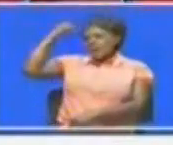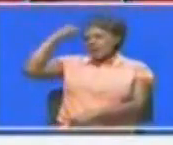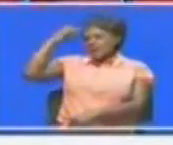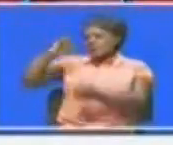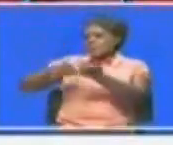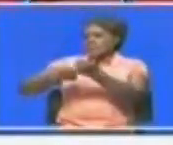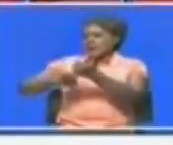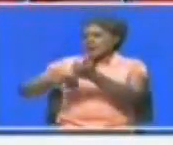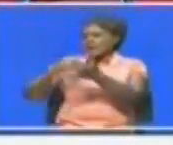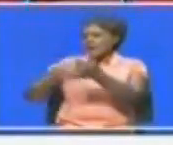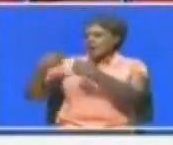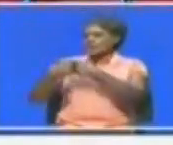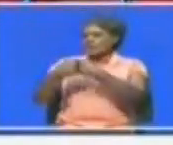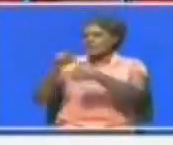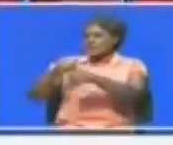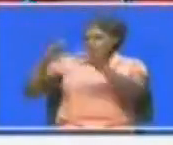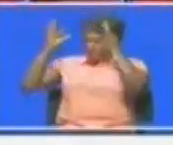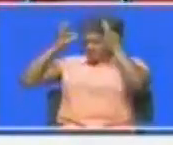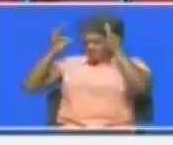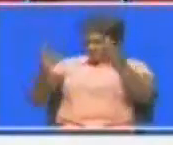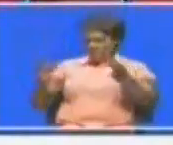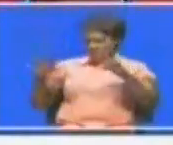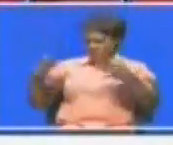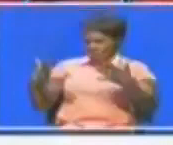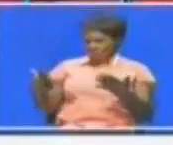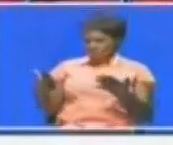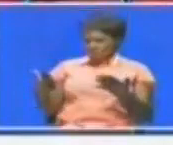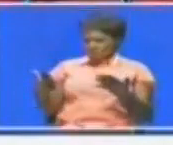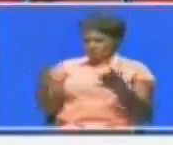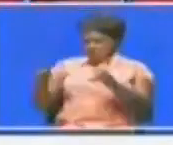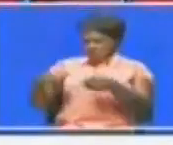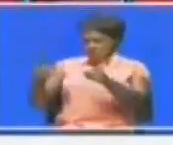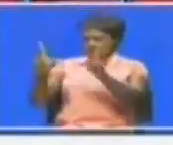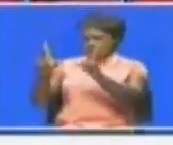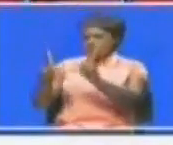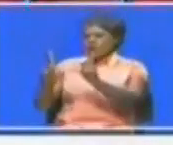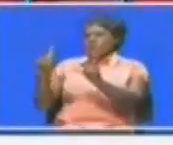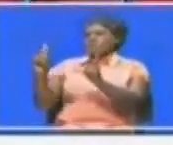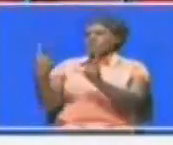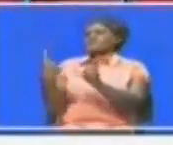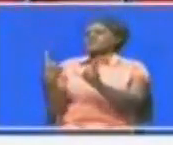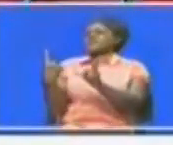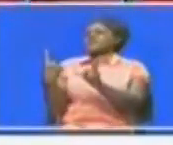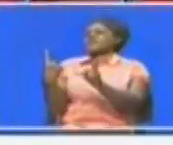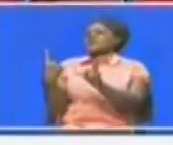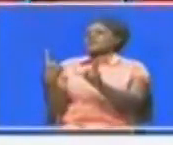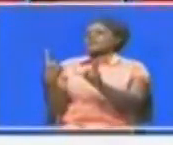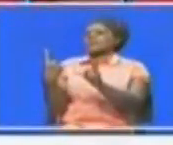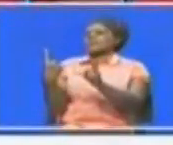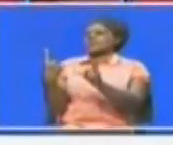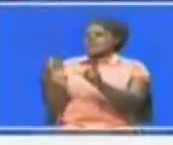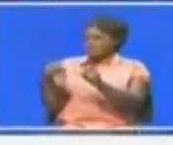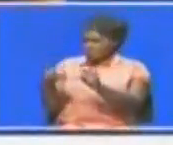changamoto. Ndio maana ukifanya ya harusi ama ukifunga nikaa unapewa cheti kwanza ndio uingie kwa ndoa. Hakuna ndoa unaambiwa